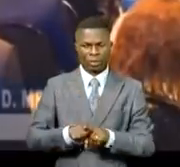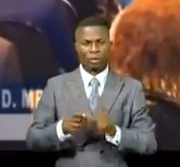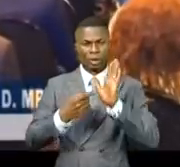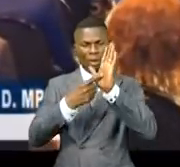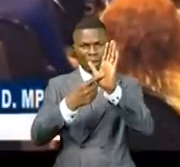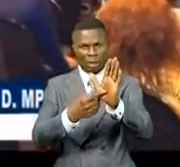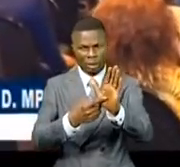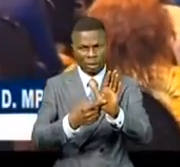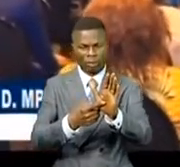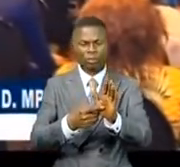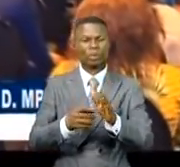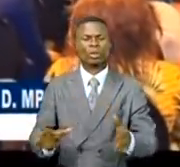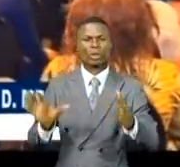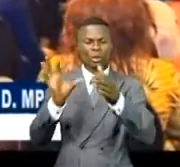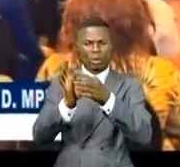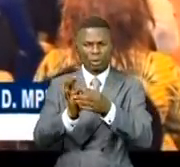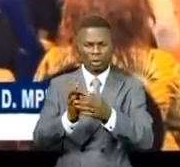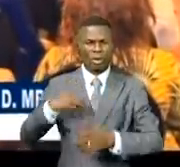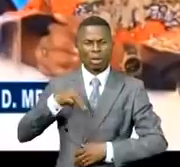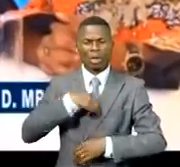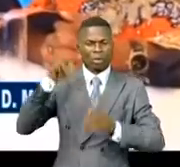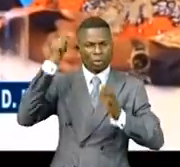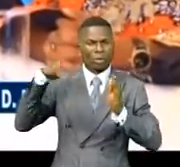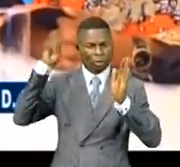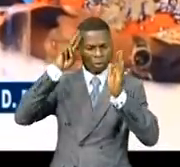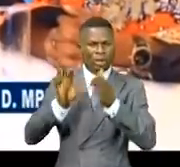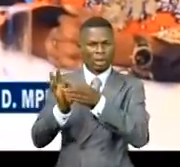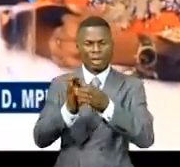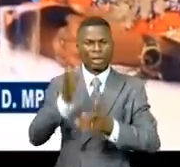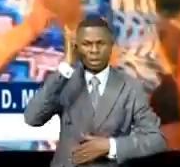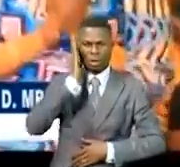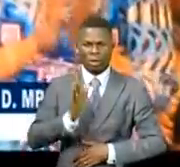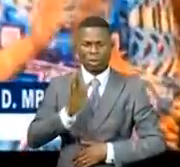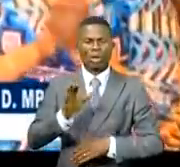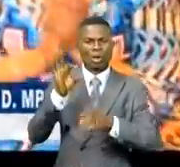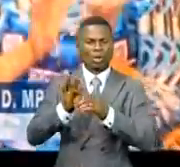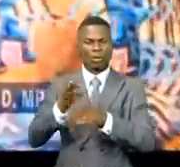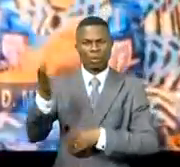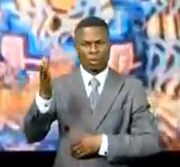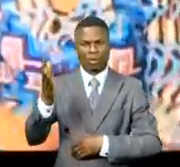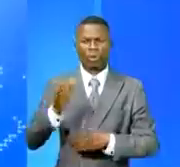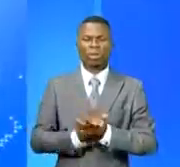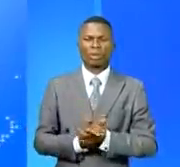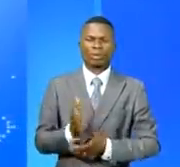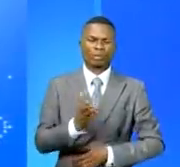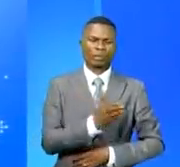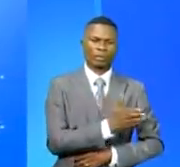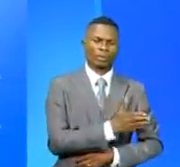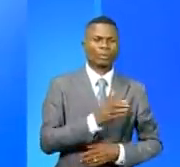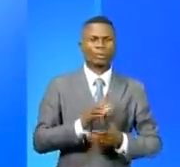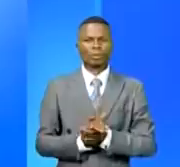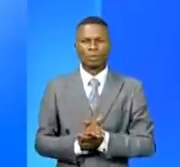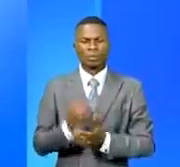manifester leur solidarité aux membres du gouvernement de l'Union Sacrée récemment nommés parmi les leurs.